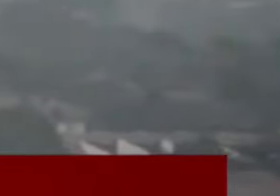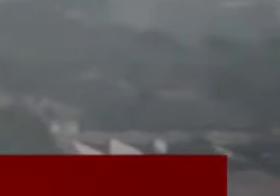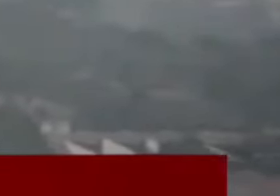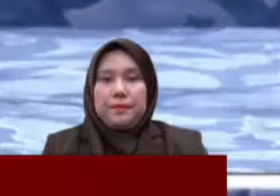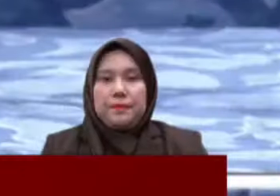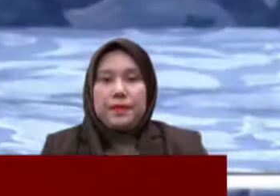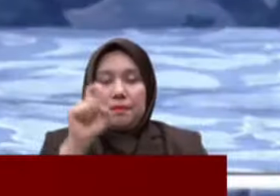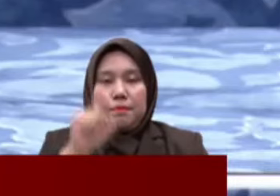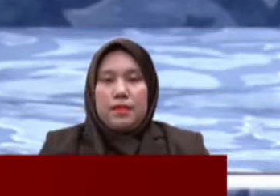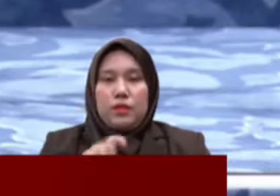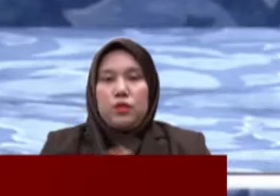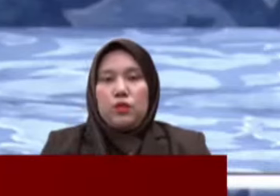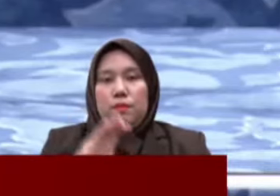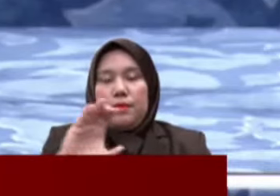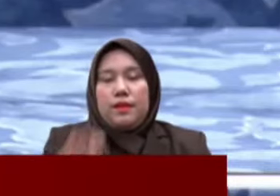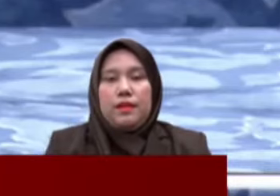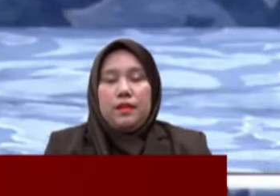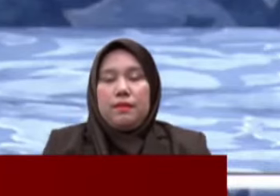80%的人口覆盖率。